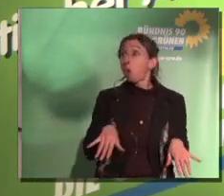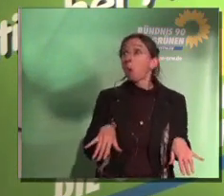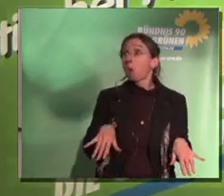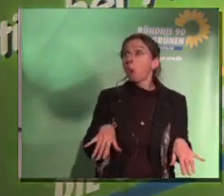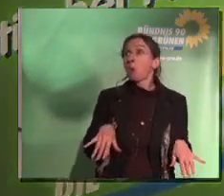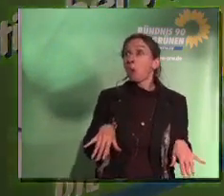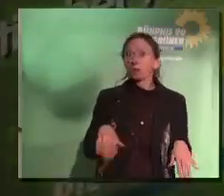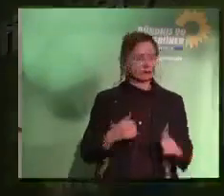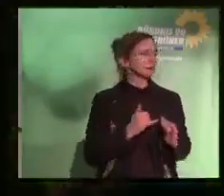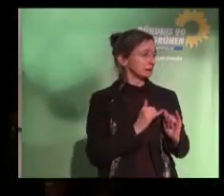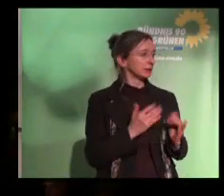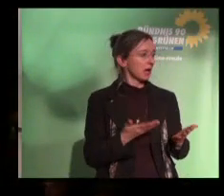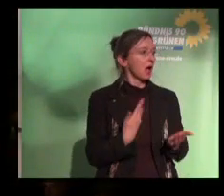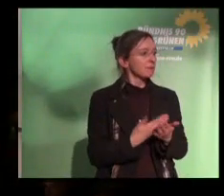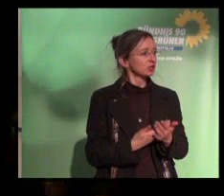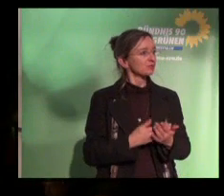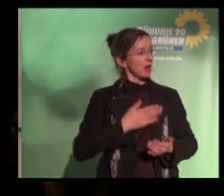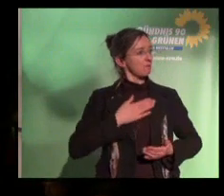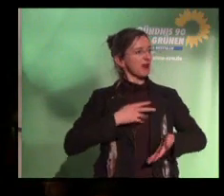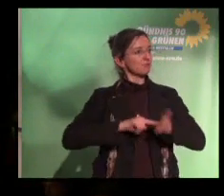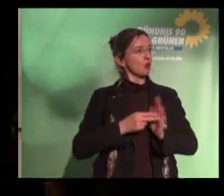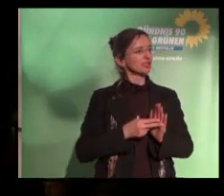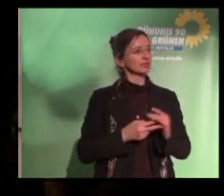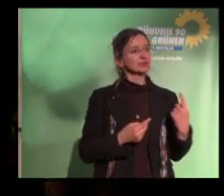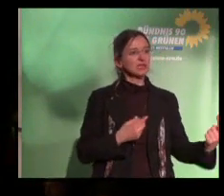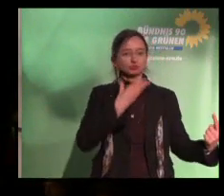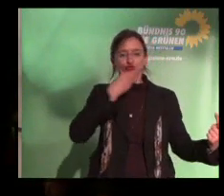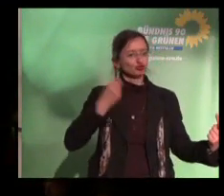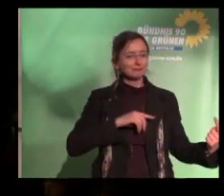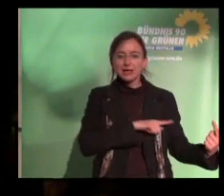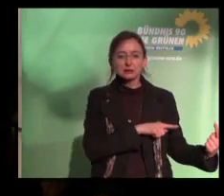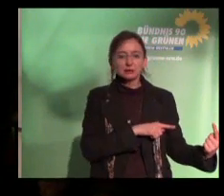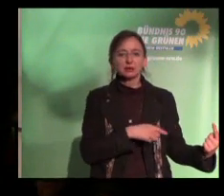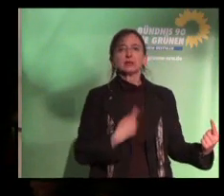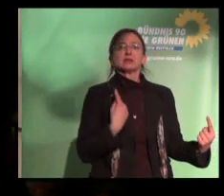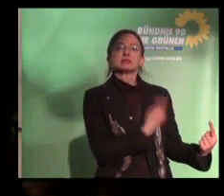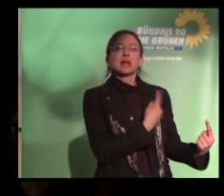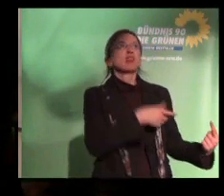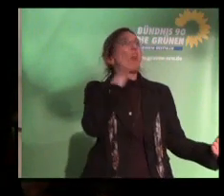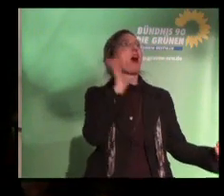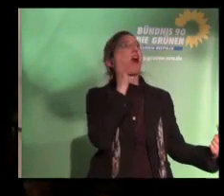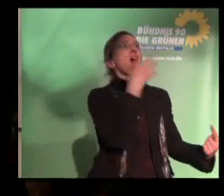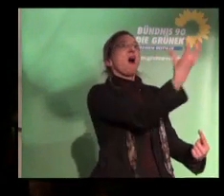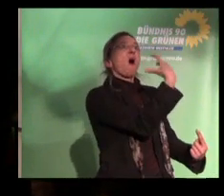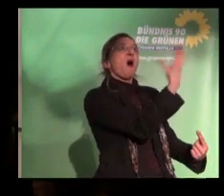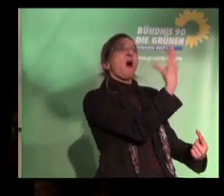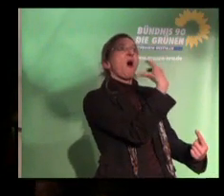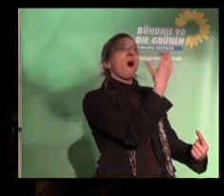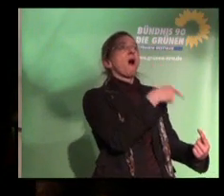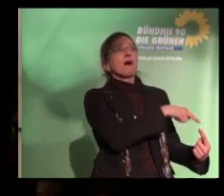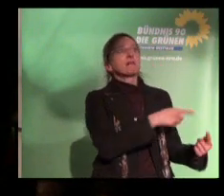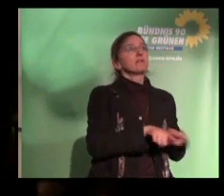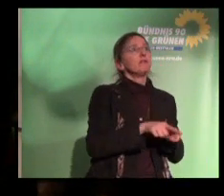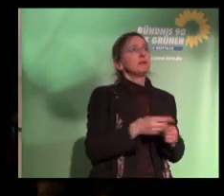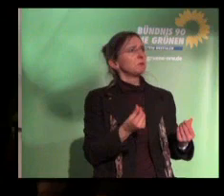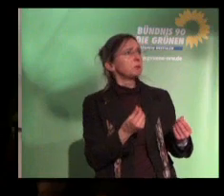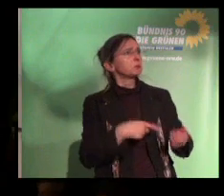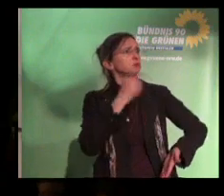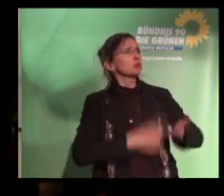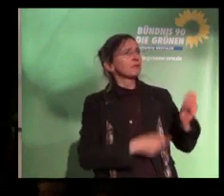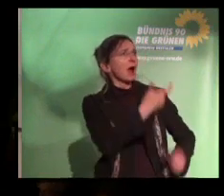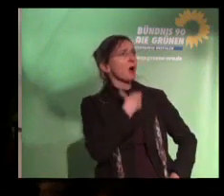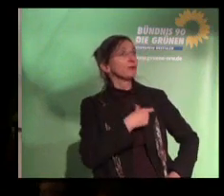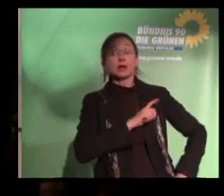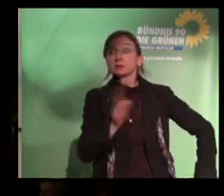da lange Reden gehalten. Ich dachte immer so, das sei seine Art, mich zu bestrafen. Ja? Aber heute weiß ich, das war ein Privileg.